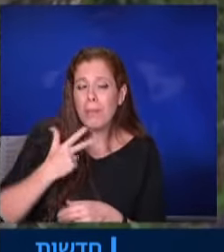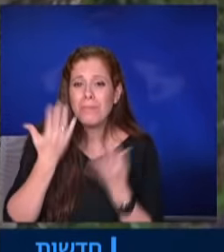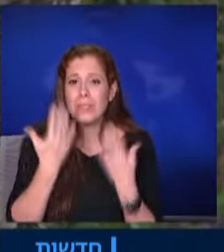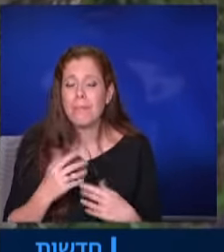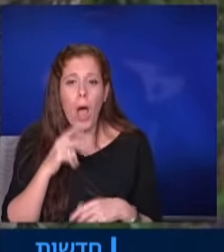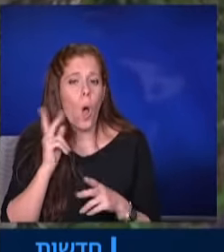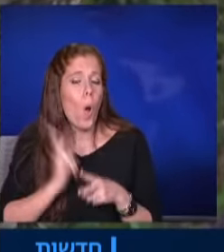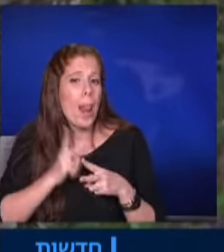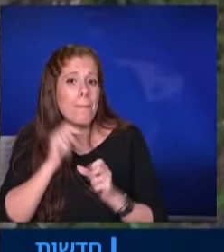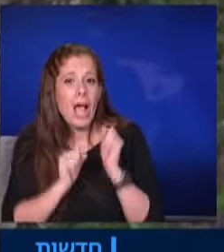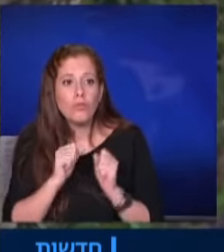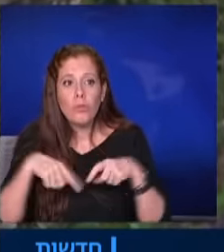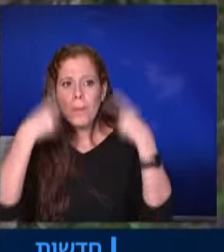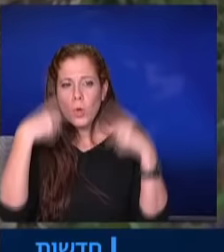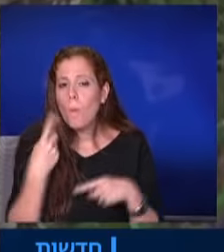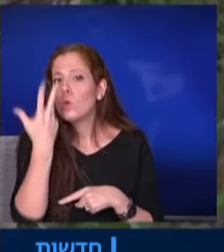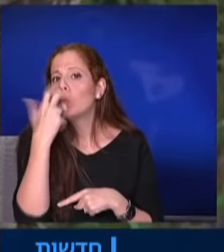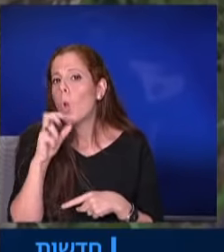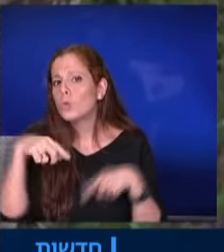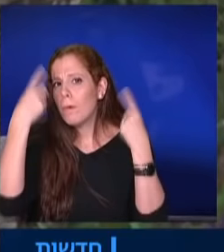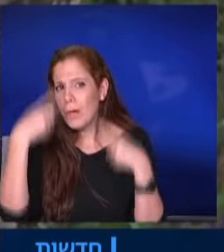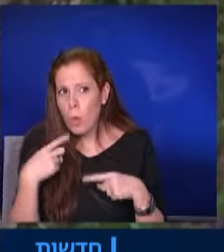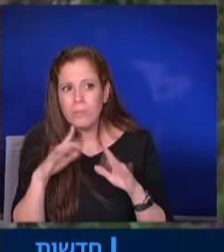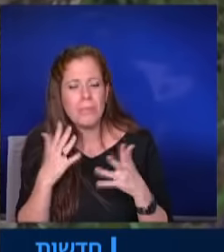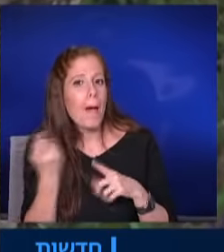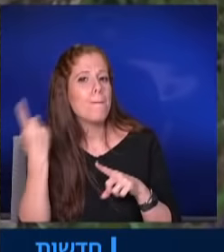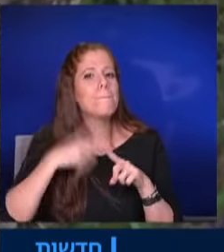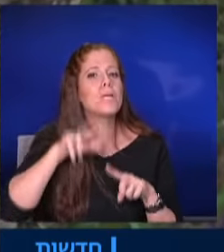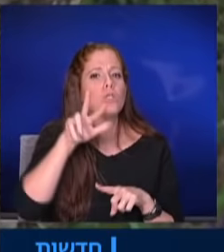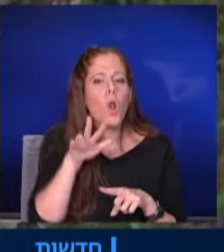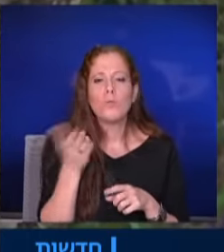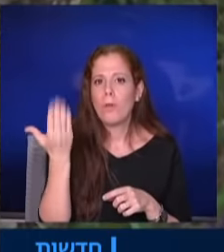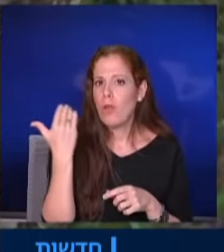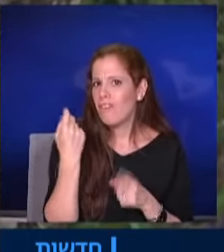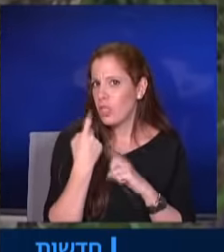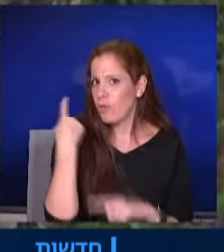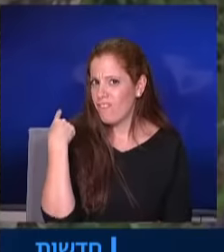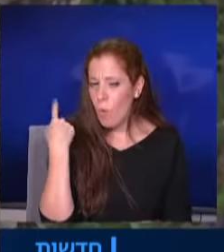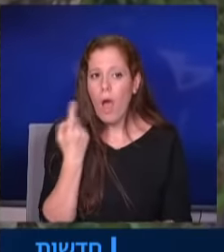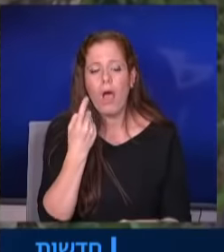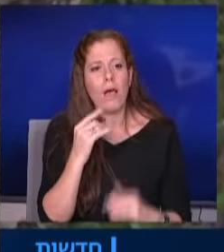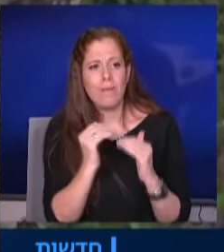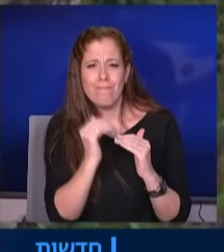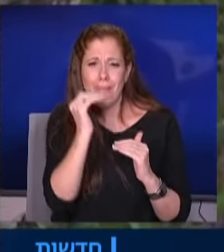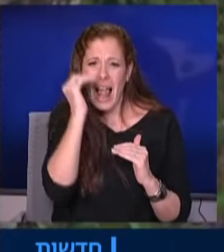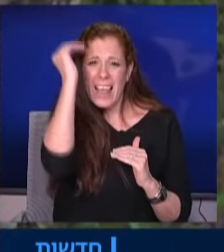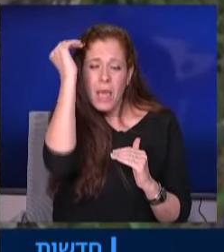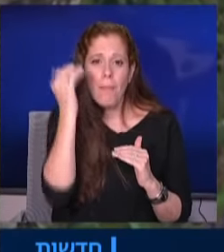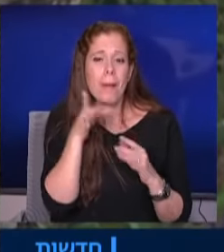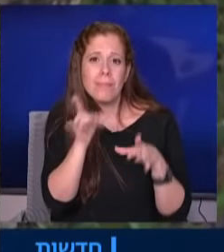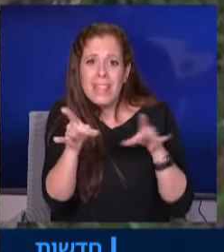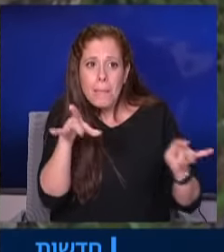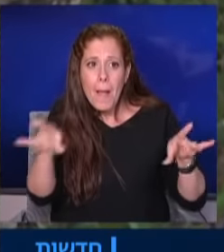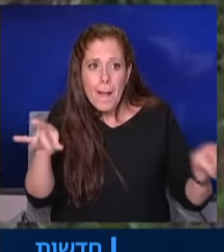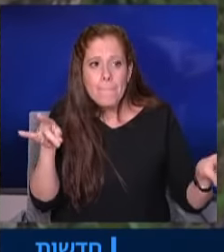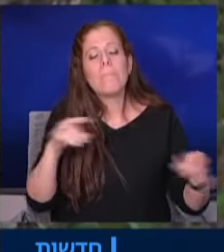ביום הוא כ-30 ביום, זה בערך פי שלוש ממה שהיינו לפני כשבוע. העלייה במספר הנדבקים גורר בסופו של דבר עלייה